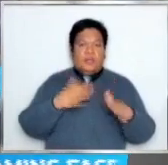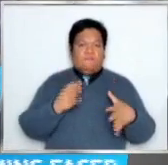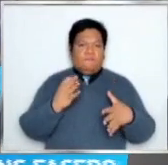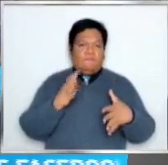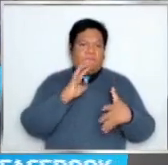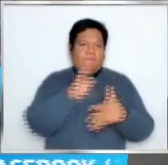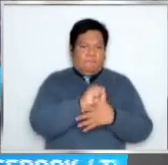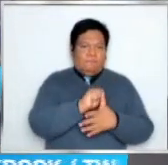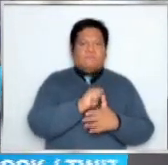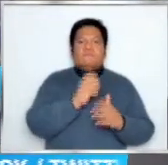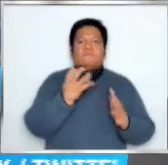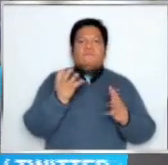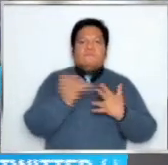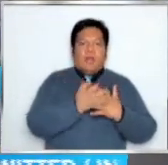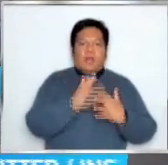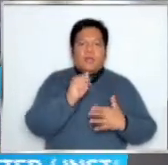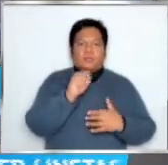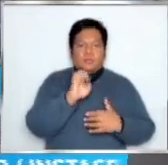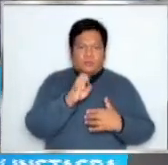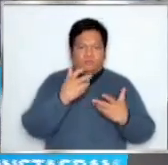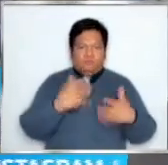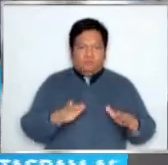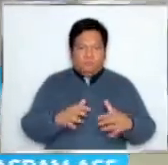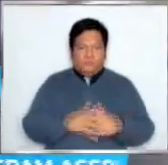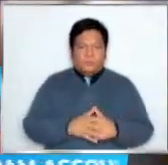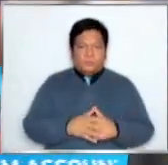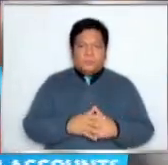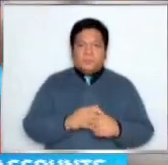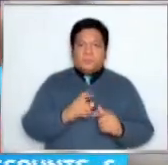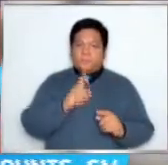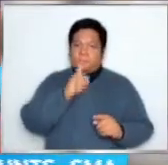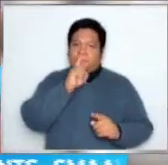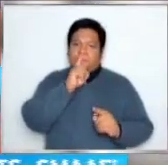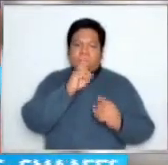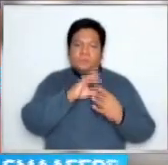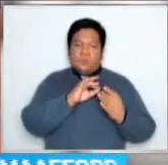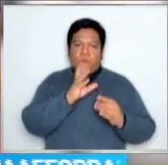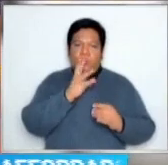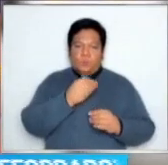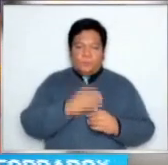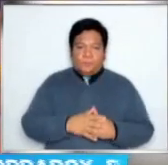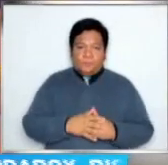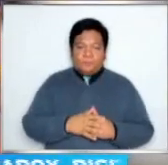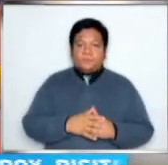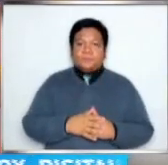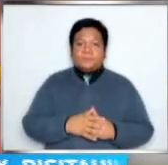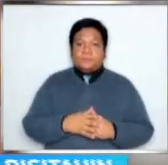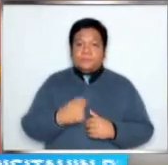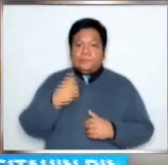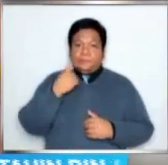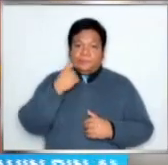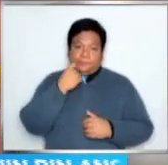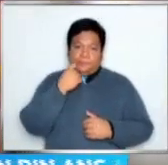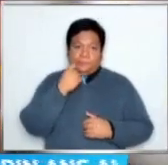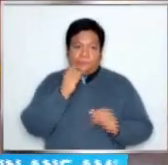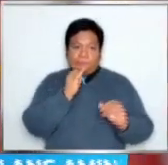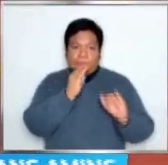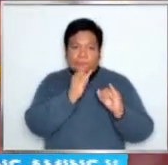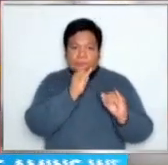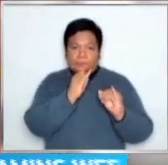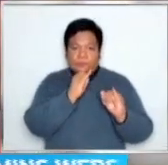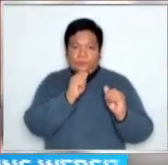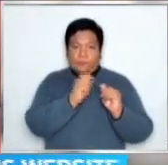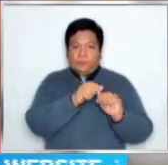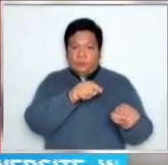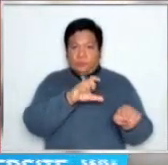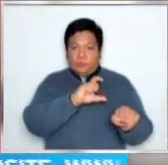with intimidation. Ayaw muna siyang pangalanan ng pulisya. Sa panayam namin sa telepono sa hepe ng Cagayan City Police Station, sinabi